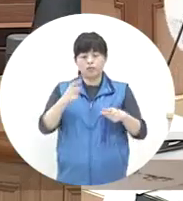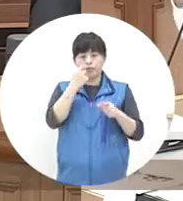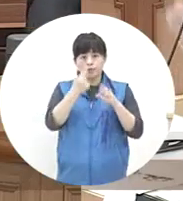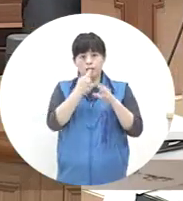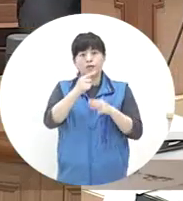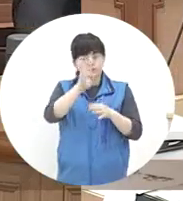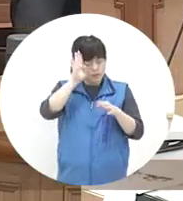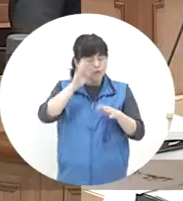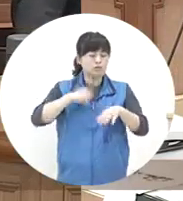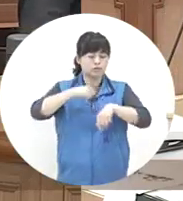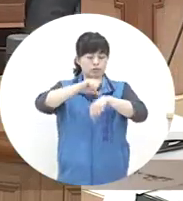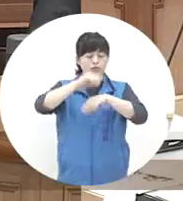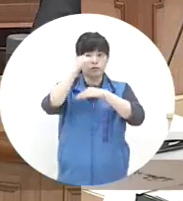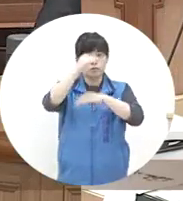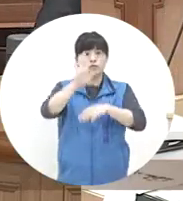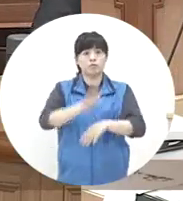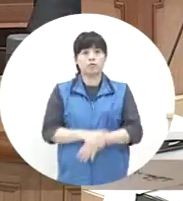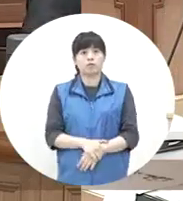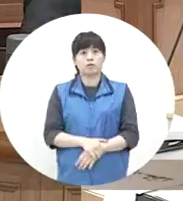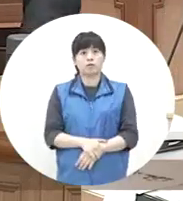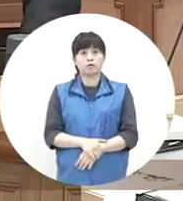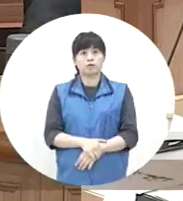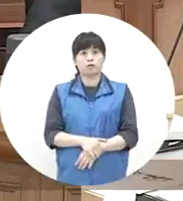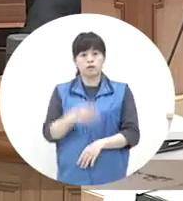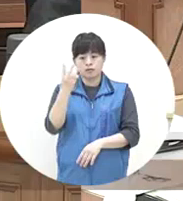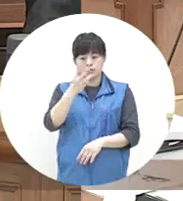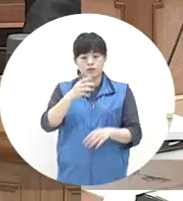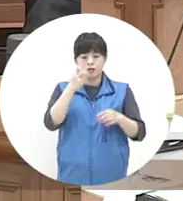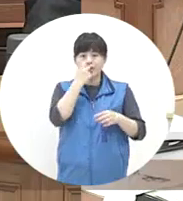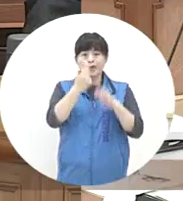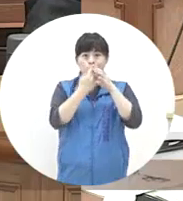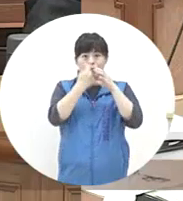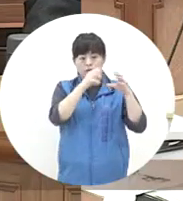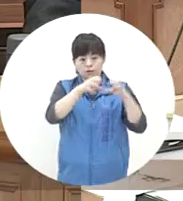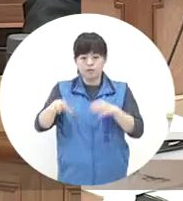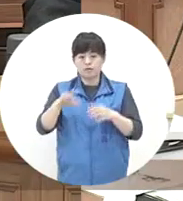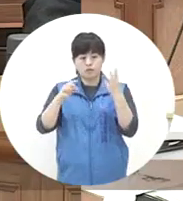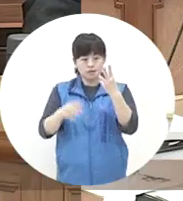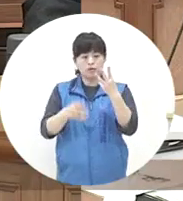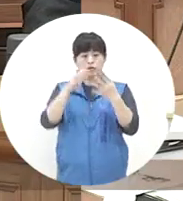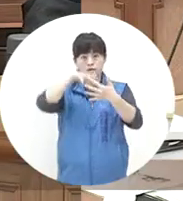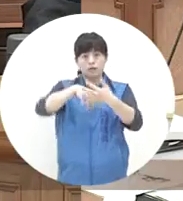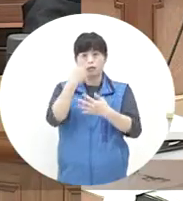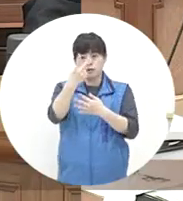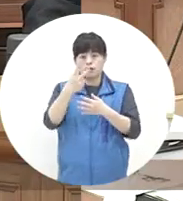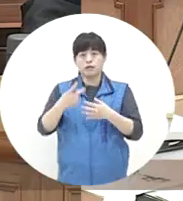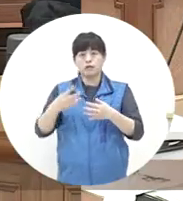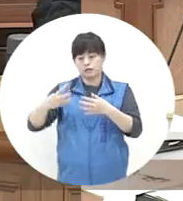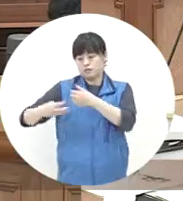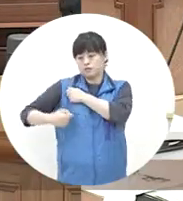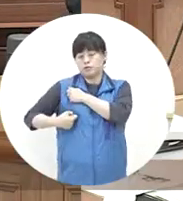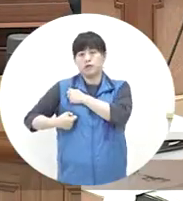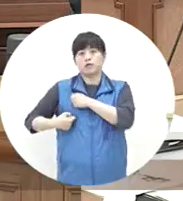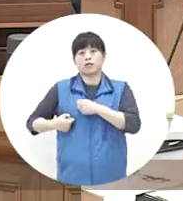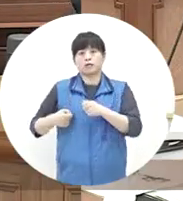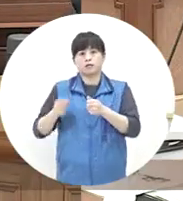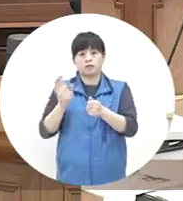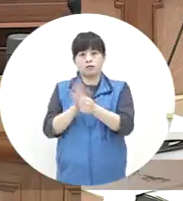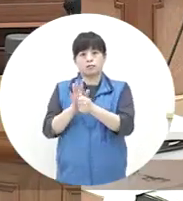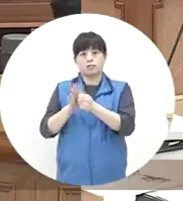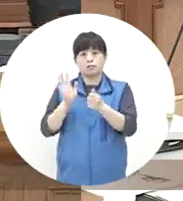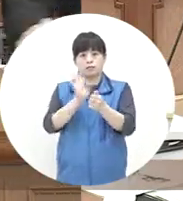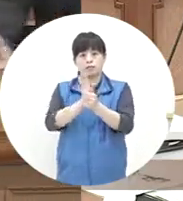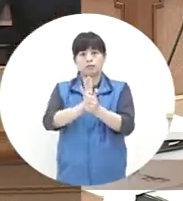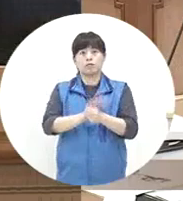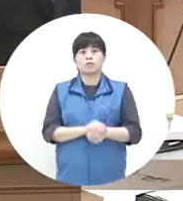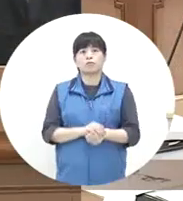在我们的这边。 三个筛检站，其中有两个是由三种。国军这边来支援的， 还是我们一